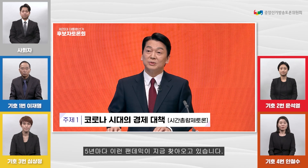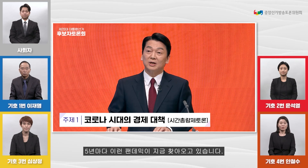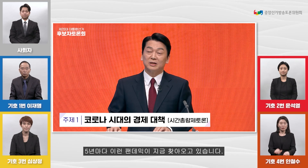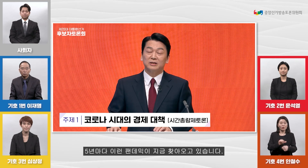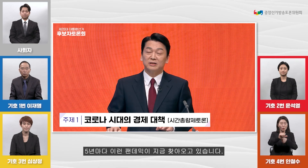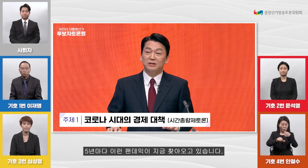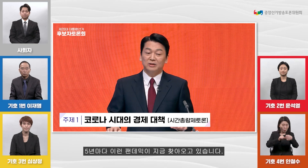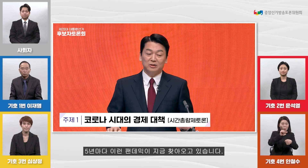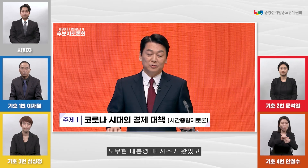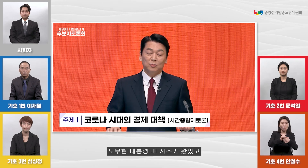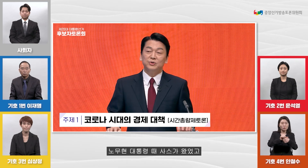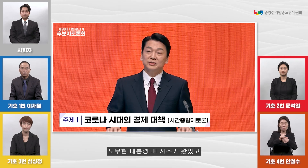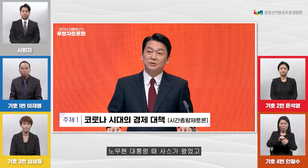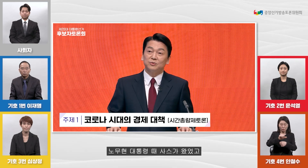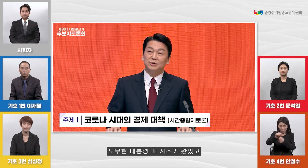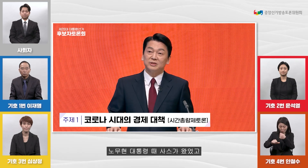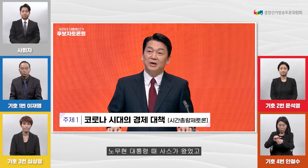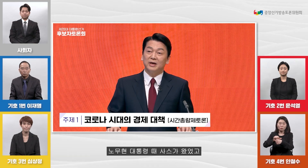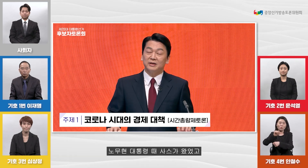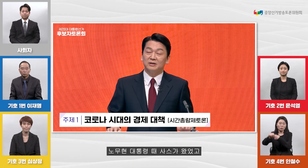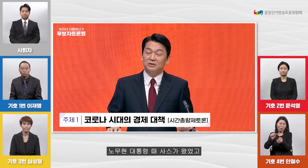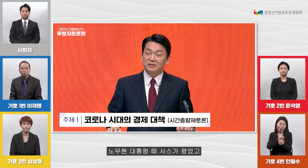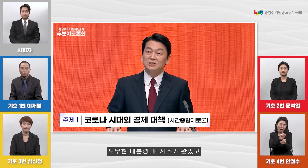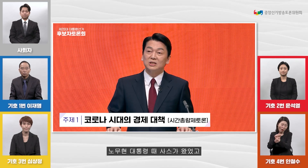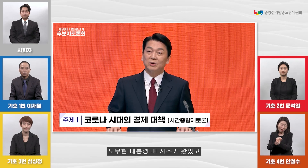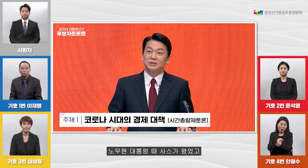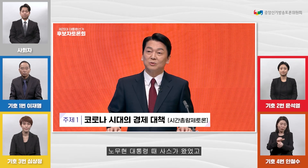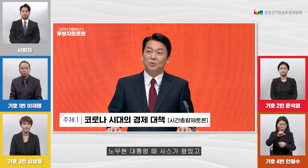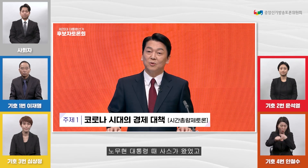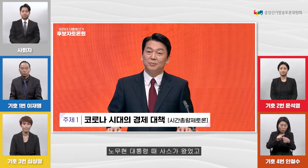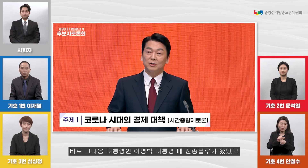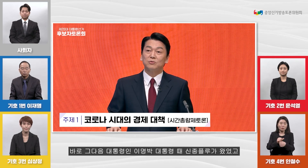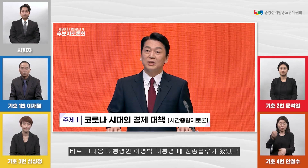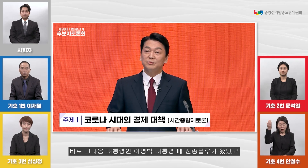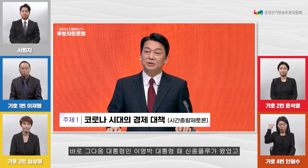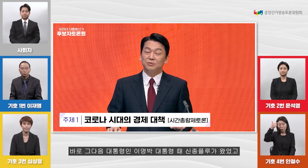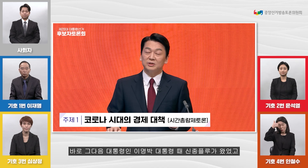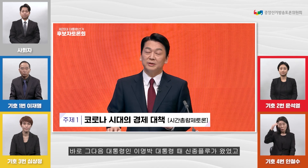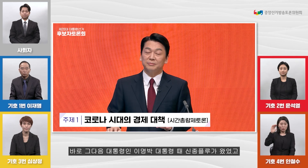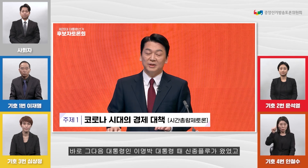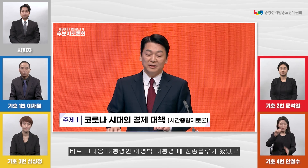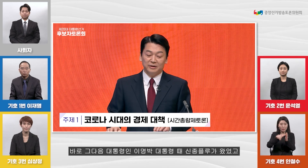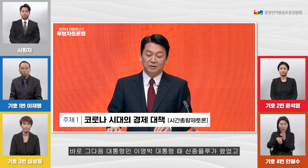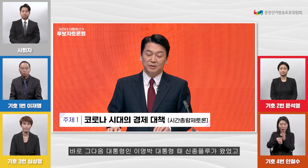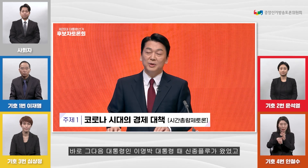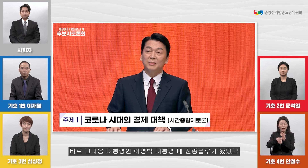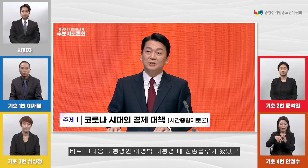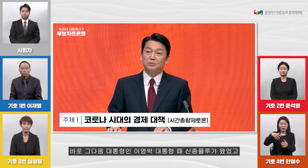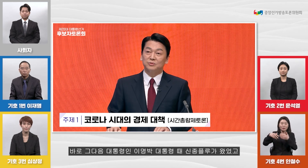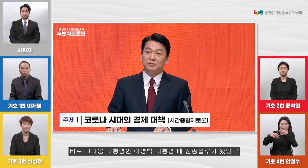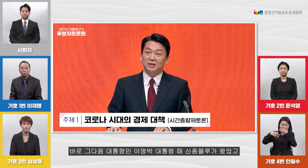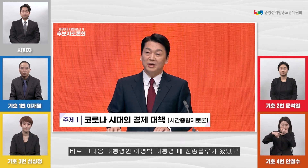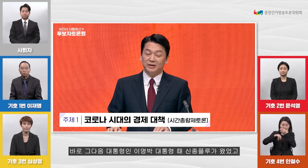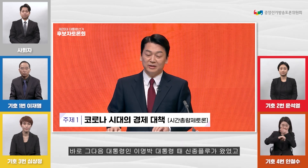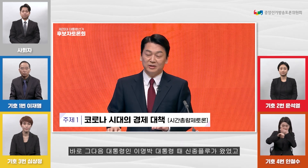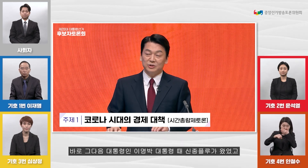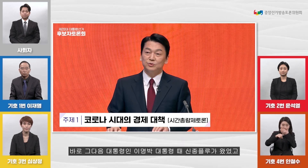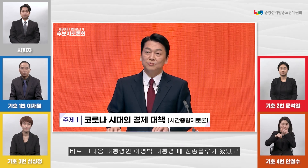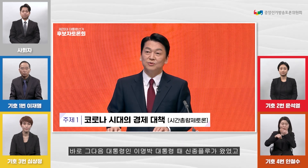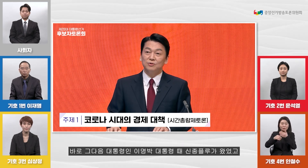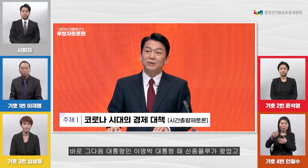찾아오고 있습니다. 노무현 대통령 때 사스가 왔었고 바로 그 다음 대통령인 이명박 대통령